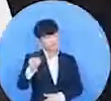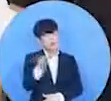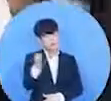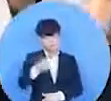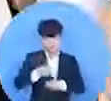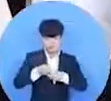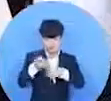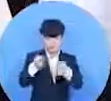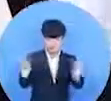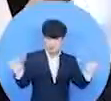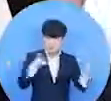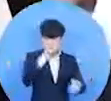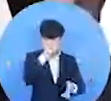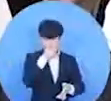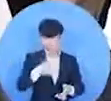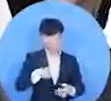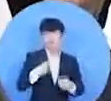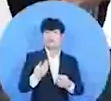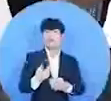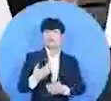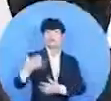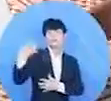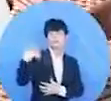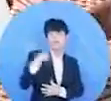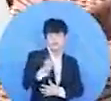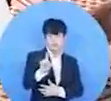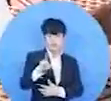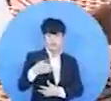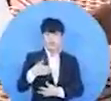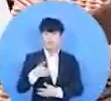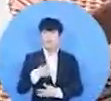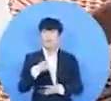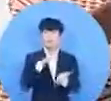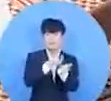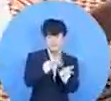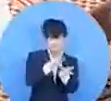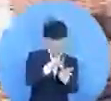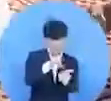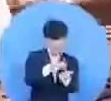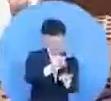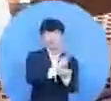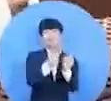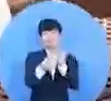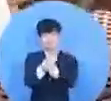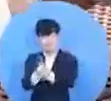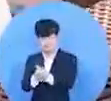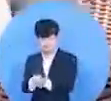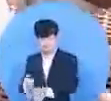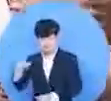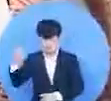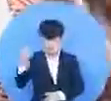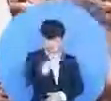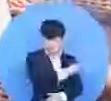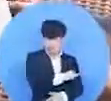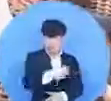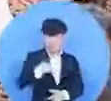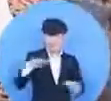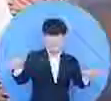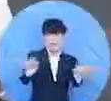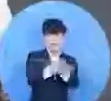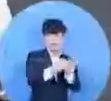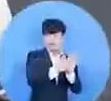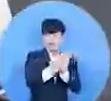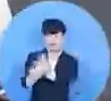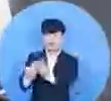특히 자원순환으로서 지구에게 시시금이라는 주제로 학생과 학부모가 함께 다양한 그런